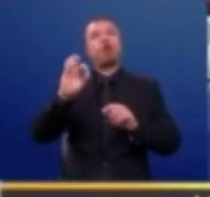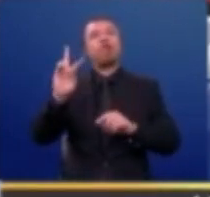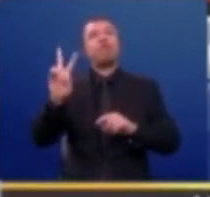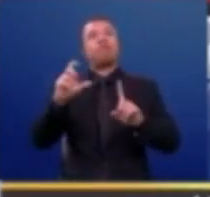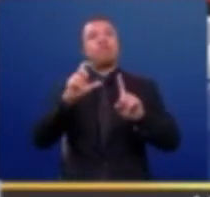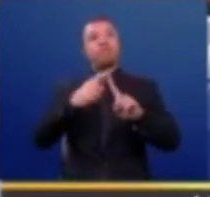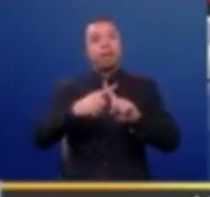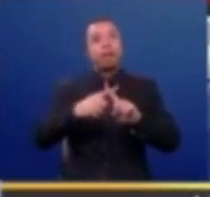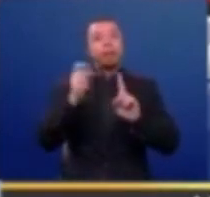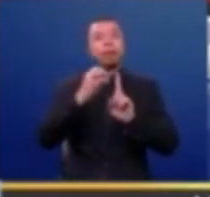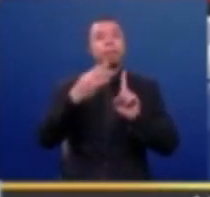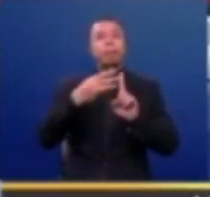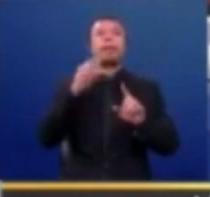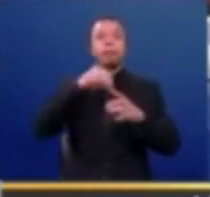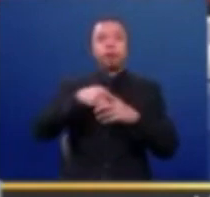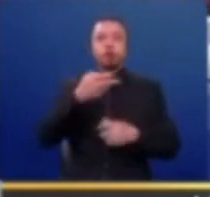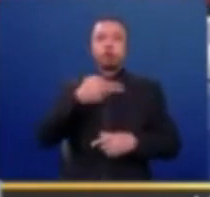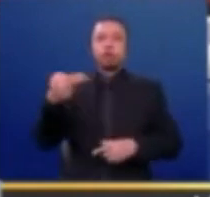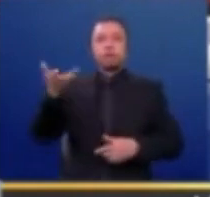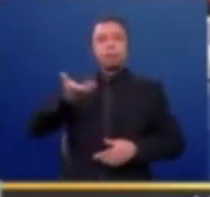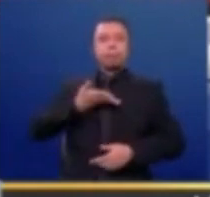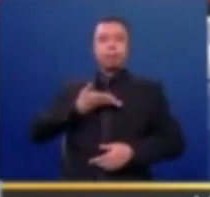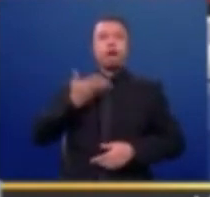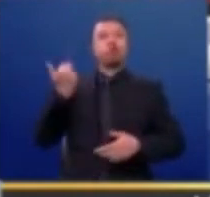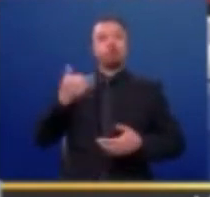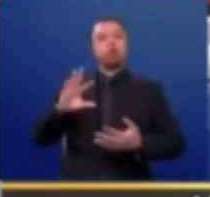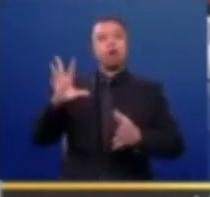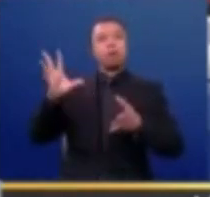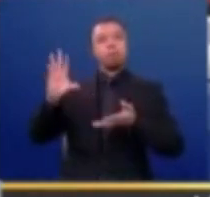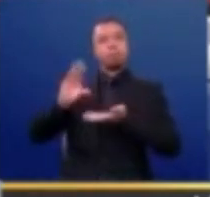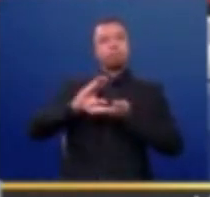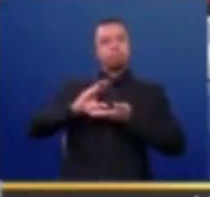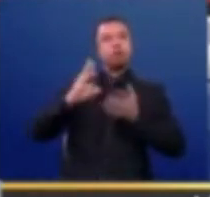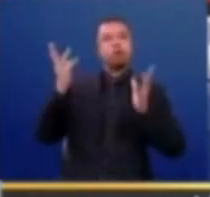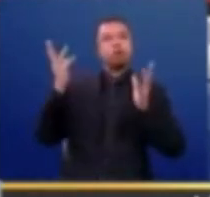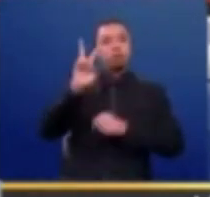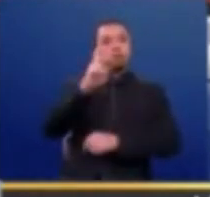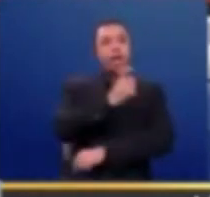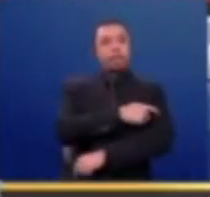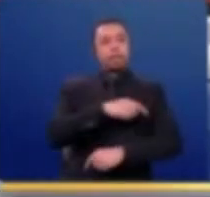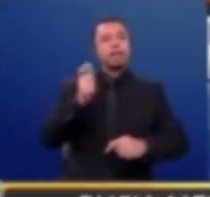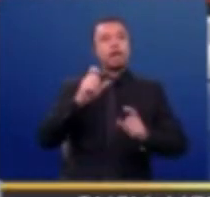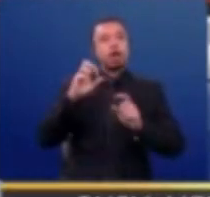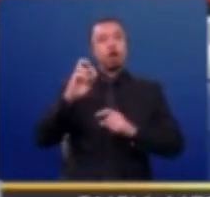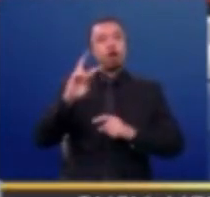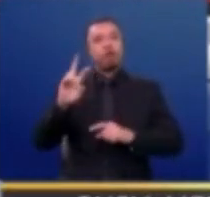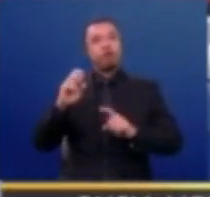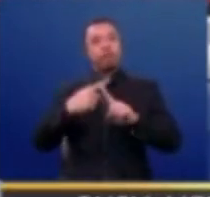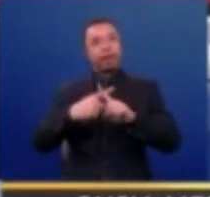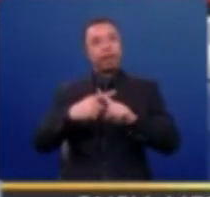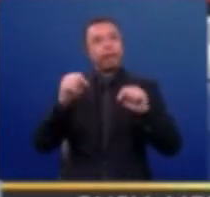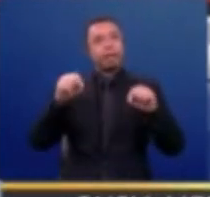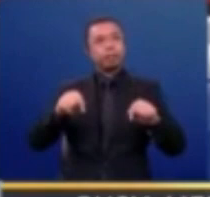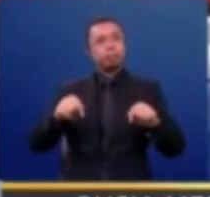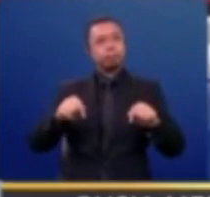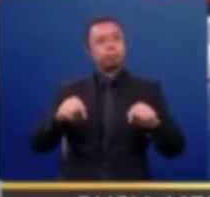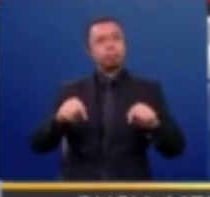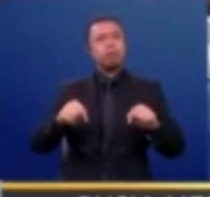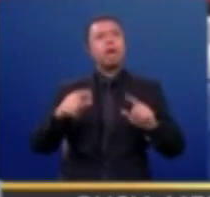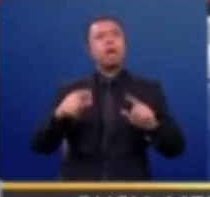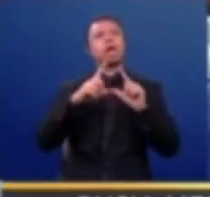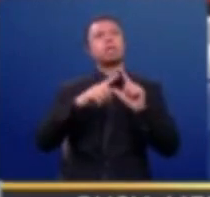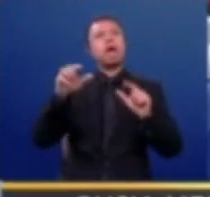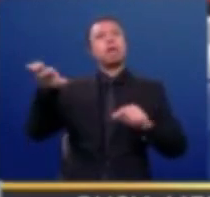ini, termasuk tentunya Indonesia yang juga sudah mendapatkan sejumlah dosis vaksin dari COVAX yang selama ini adalah